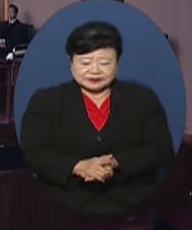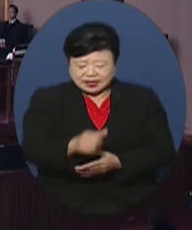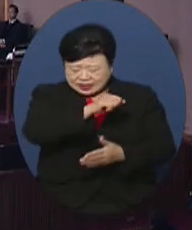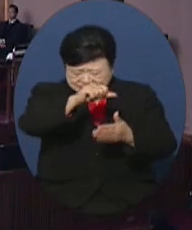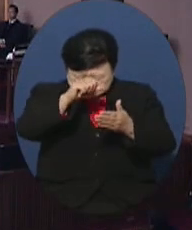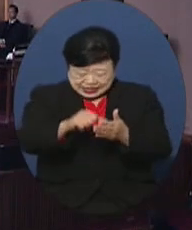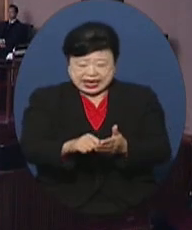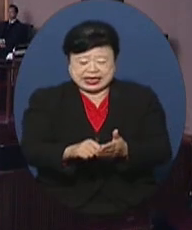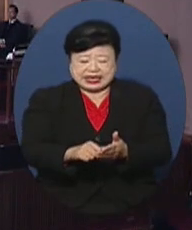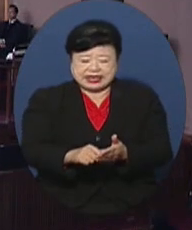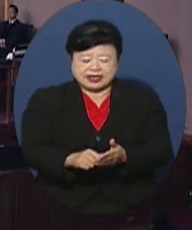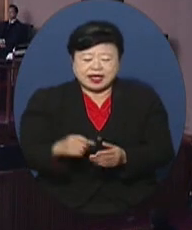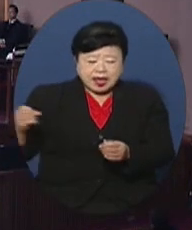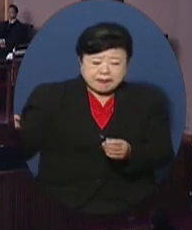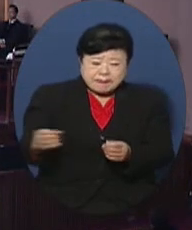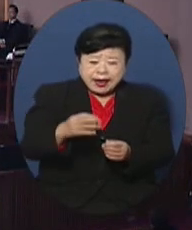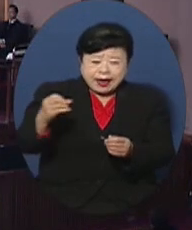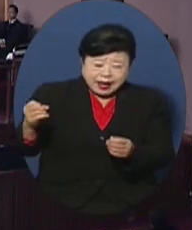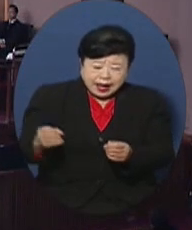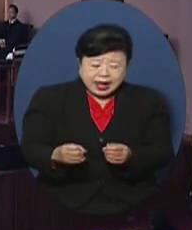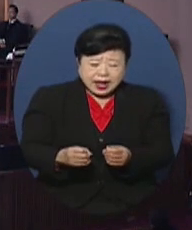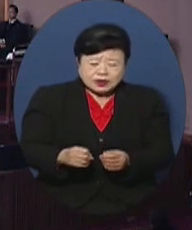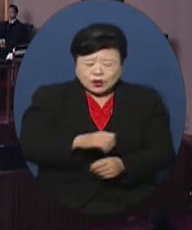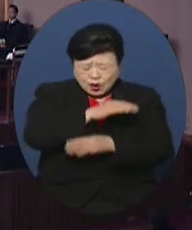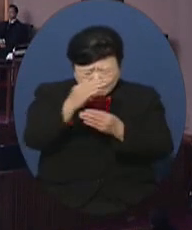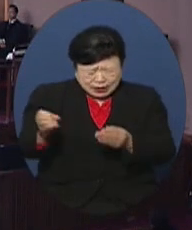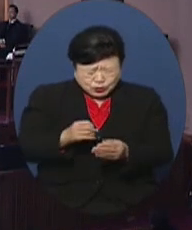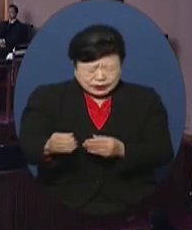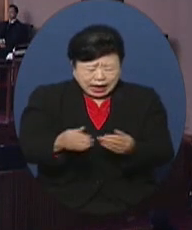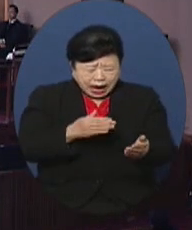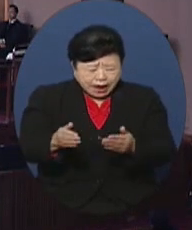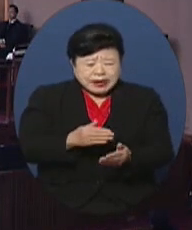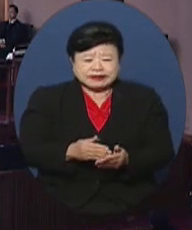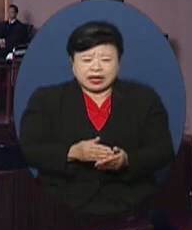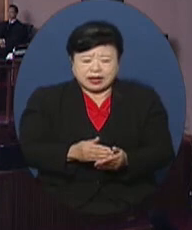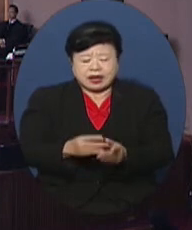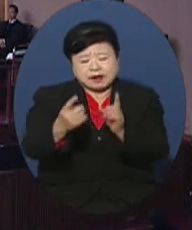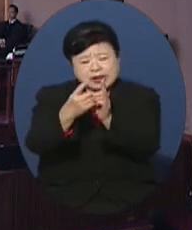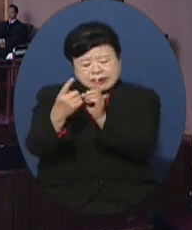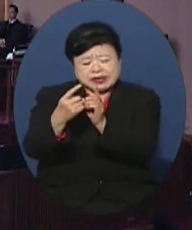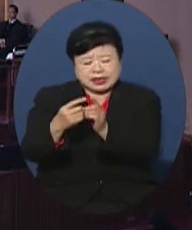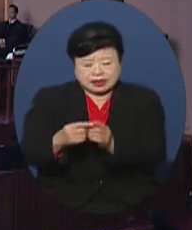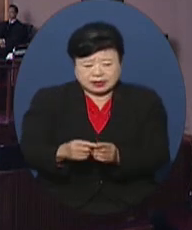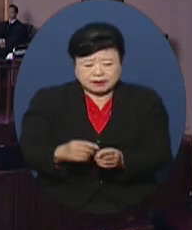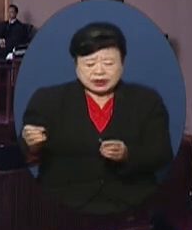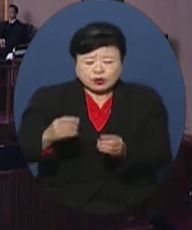인생이라는 바다에서 파도를 만나지 않은 배는 없다.